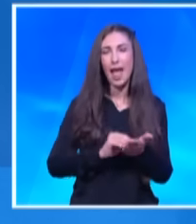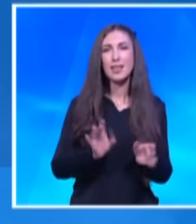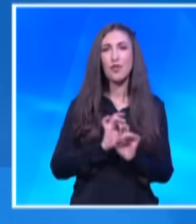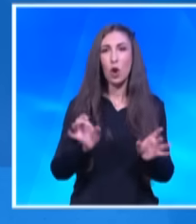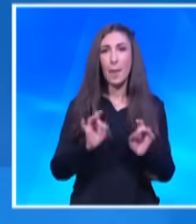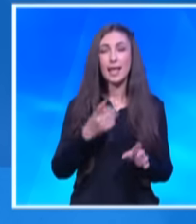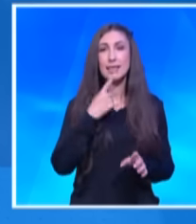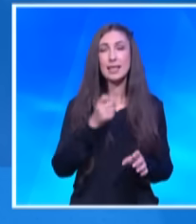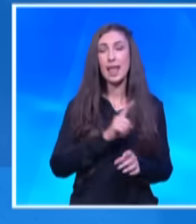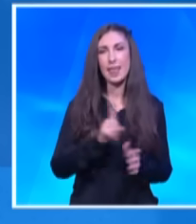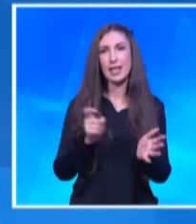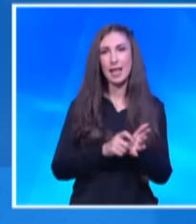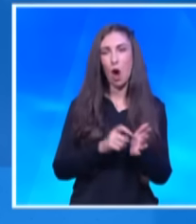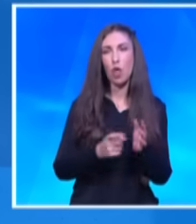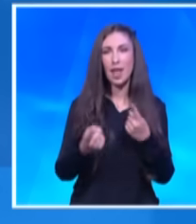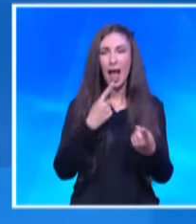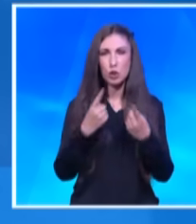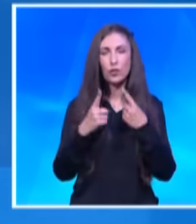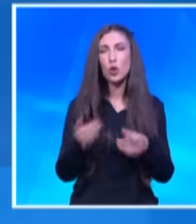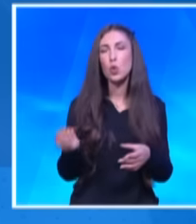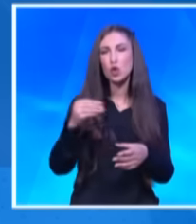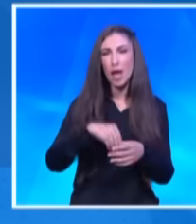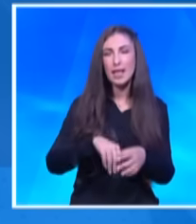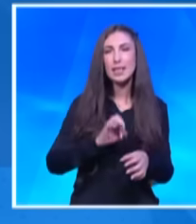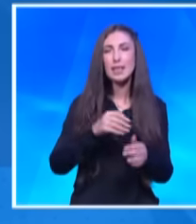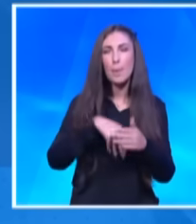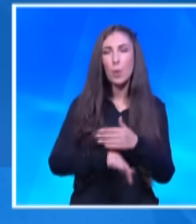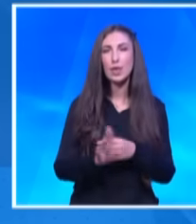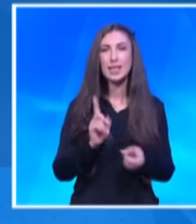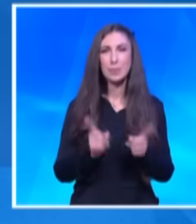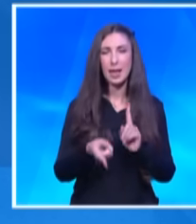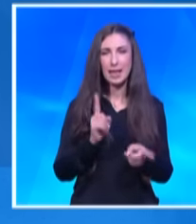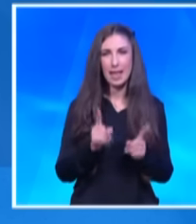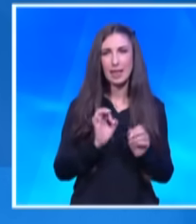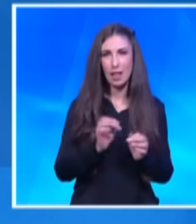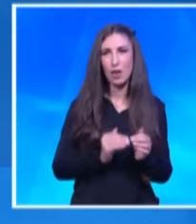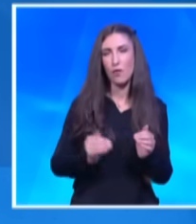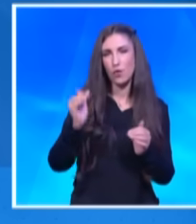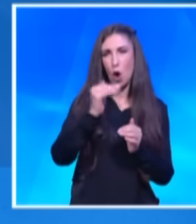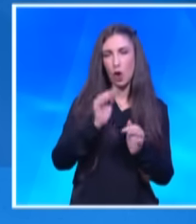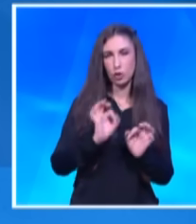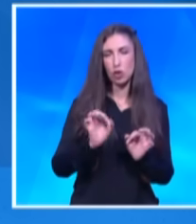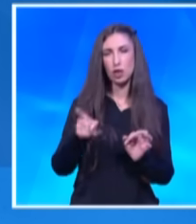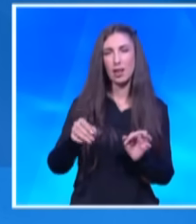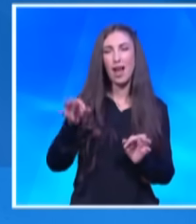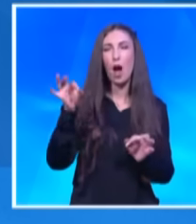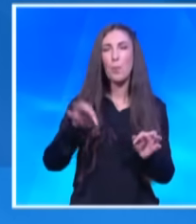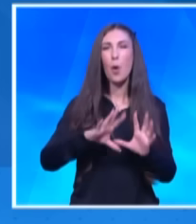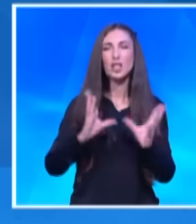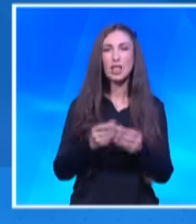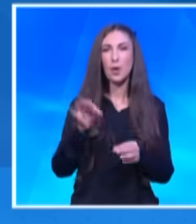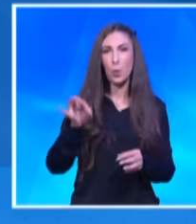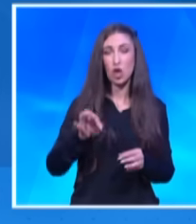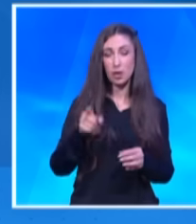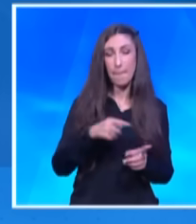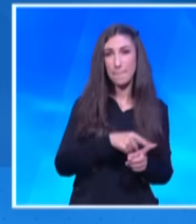за незаконосъобразни договорки между участници и подизпълнители в горе посочената обществена поръчка. За посочения